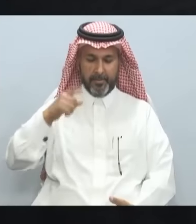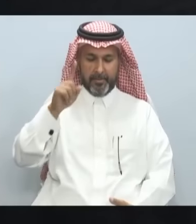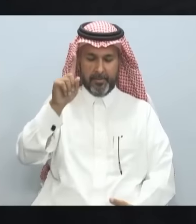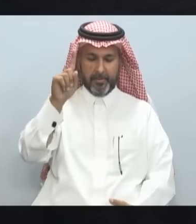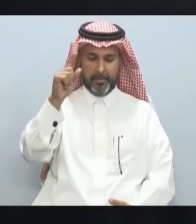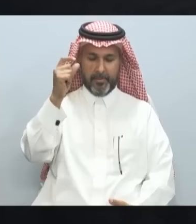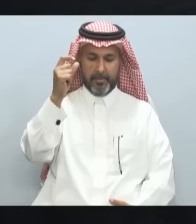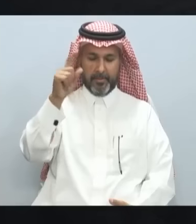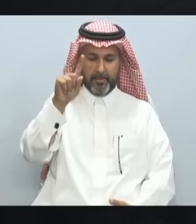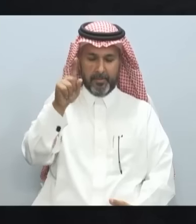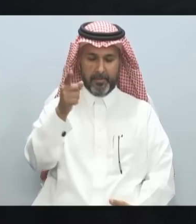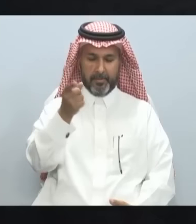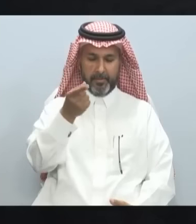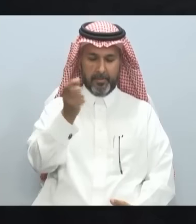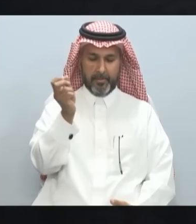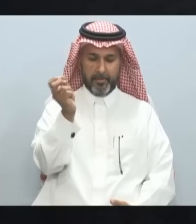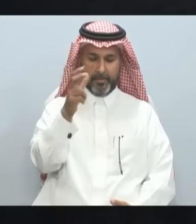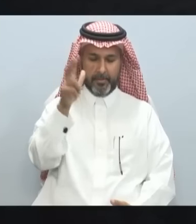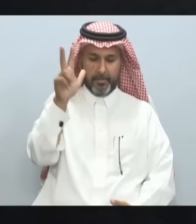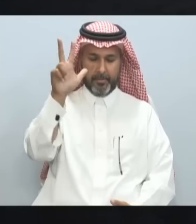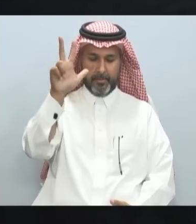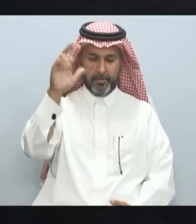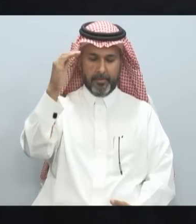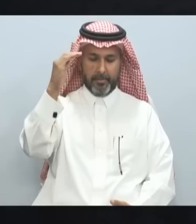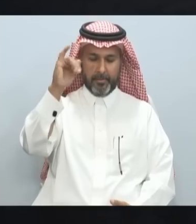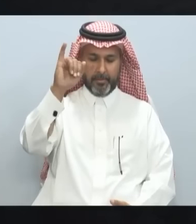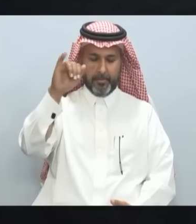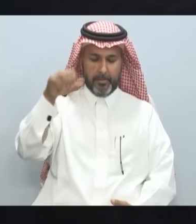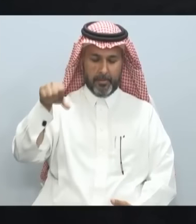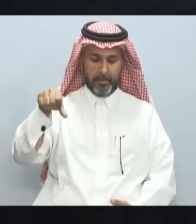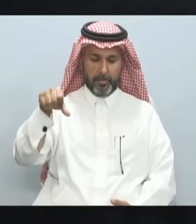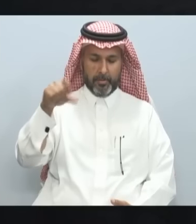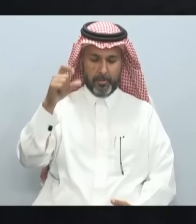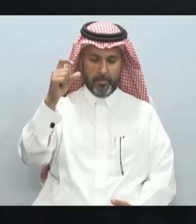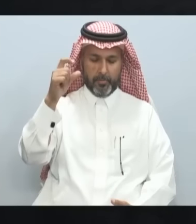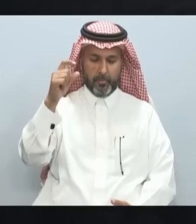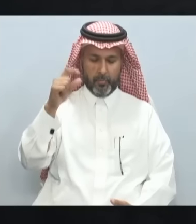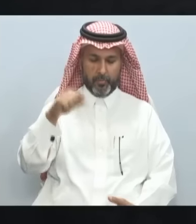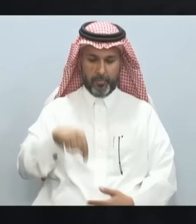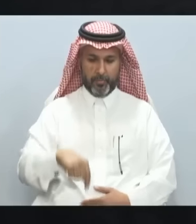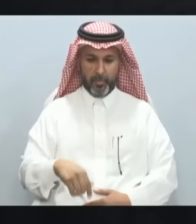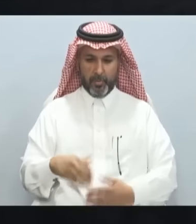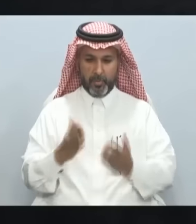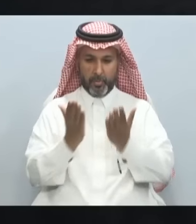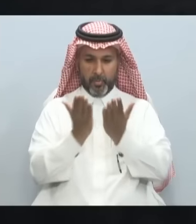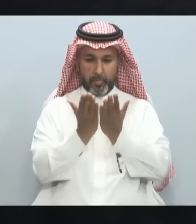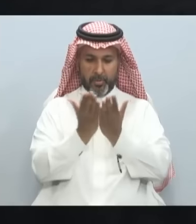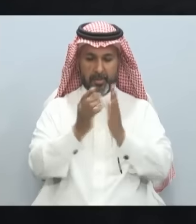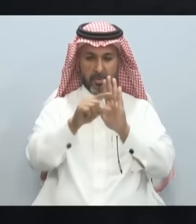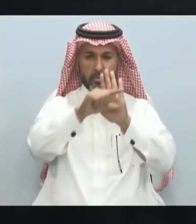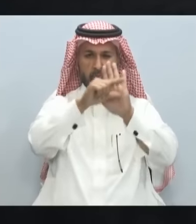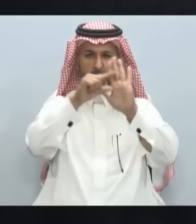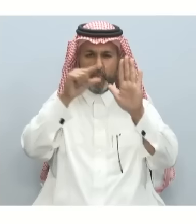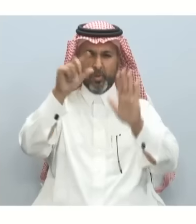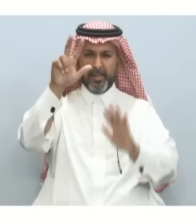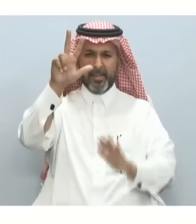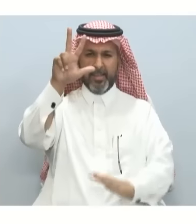للصف الرابع الابتدائي ودرسنا اليوم يا مبدعين ويا مبدعات يحمل عنوان القواسم